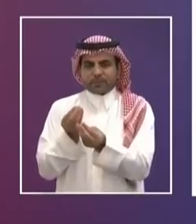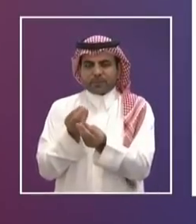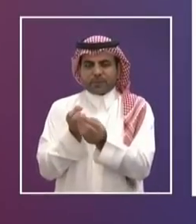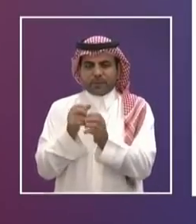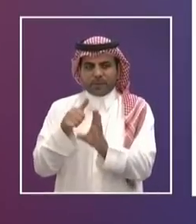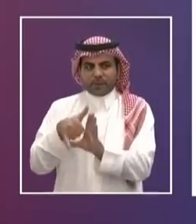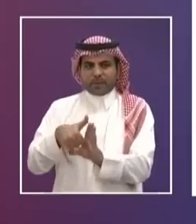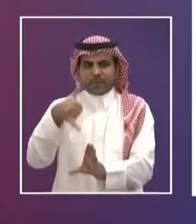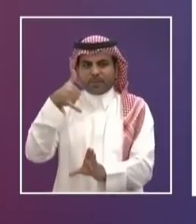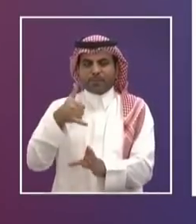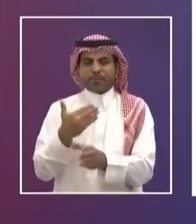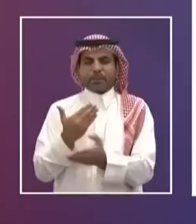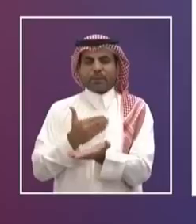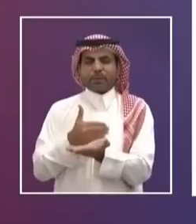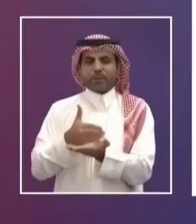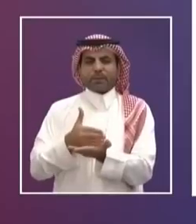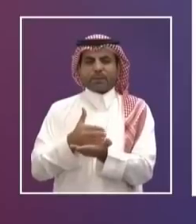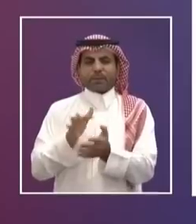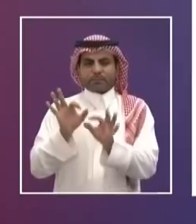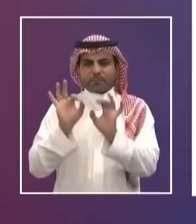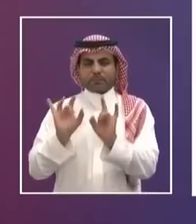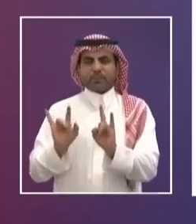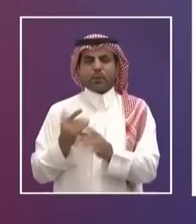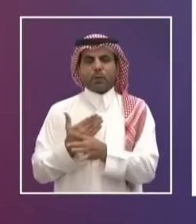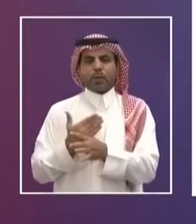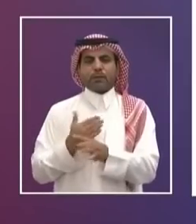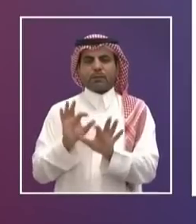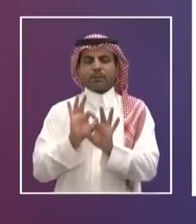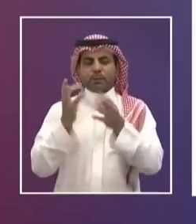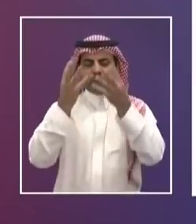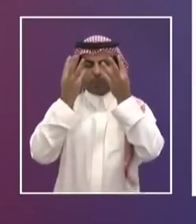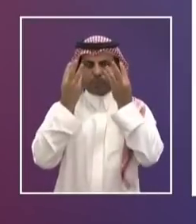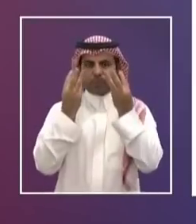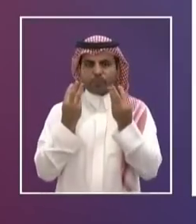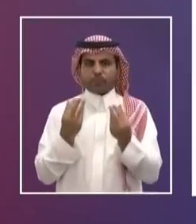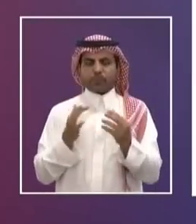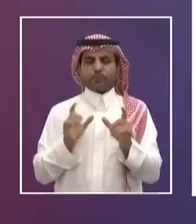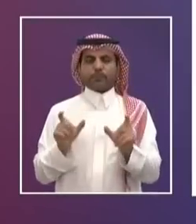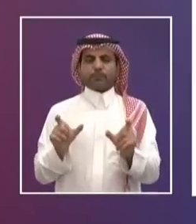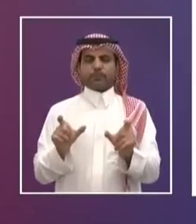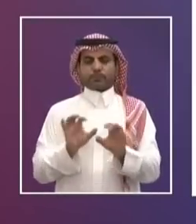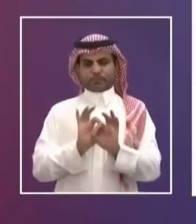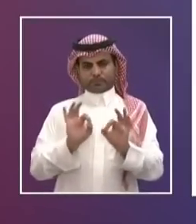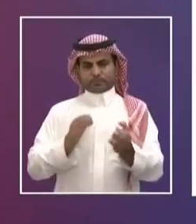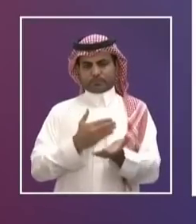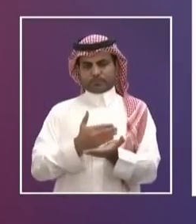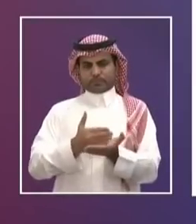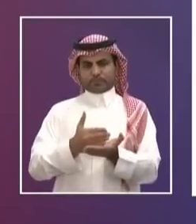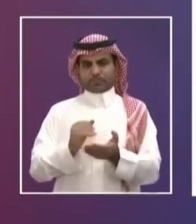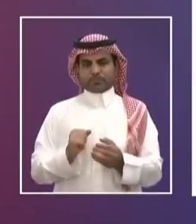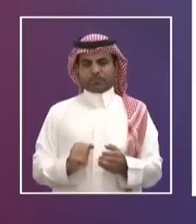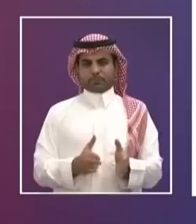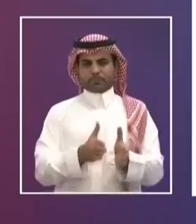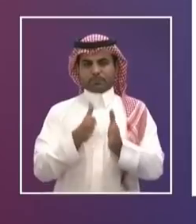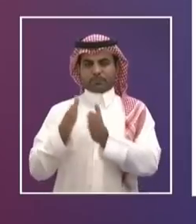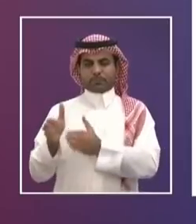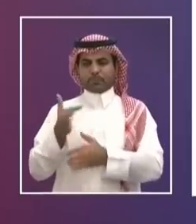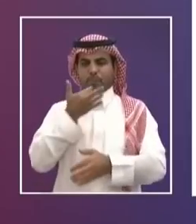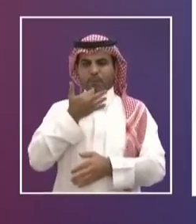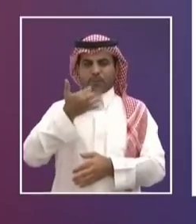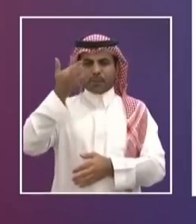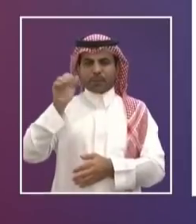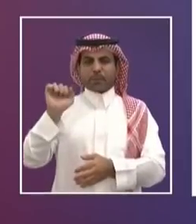وإفهامهم الأمر والمآل وطمأنتهم بقدر المستطاع. هذا بالنسبة للأطفال. بالنسبة لكبار